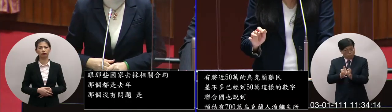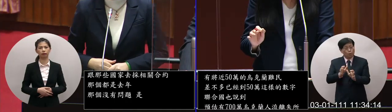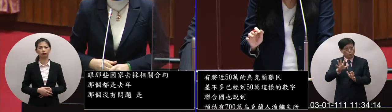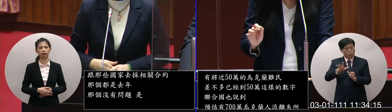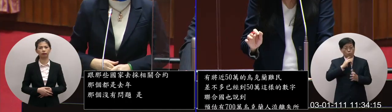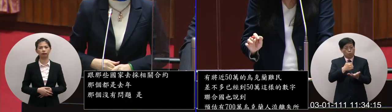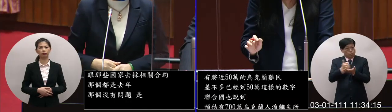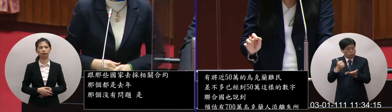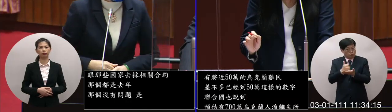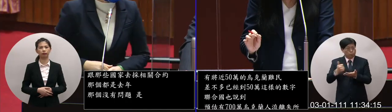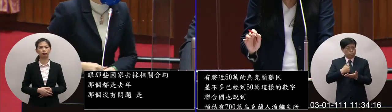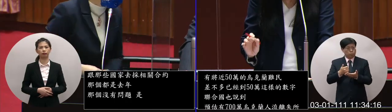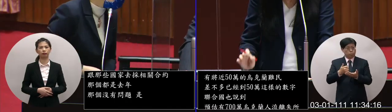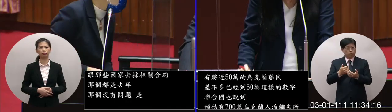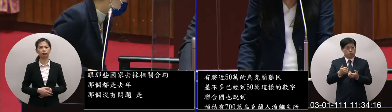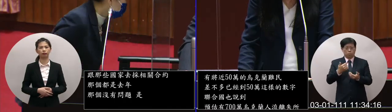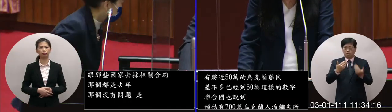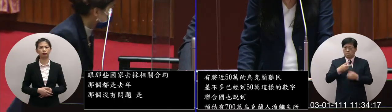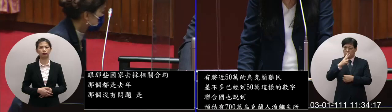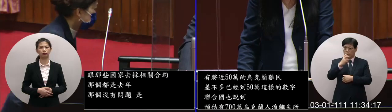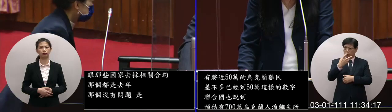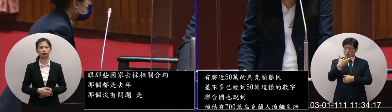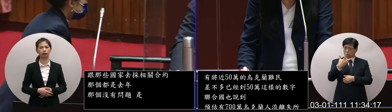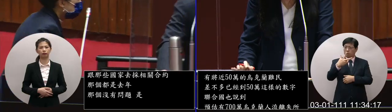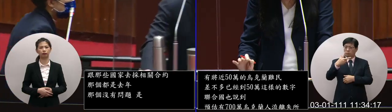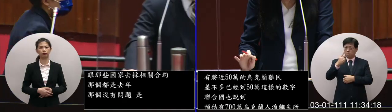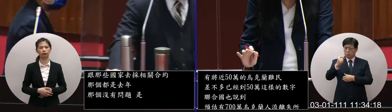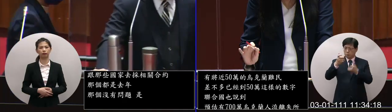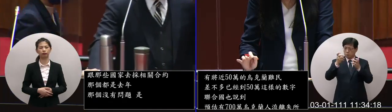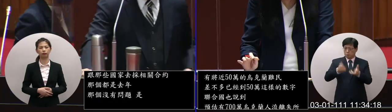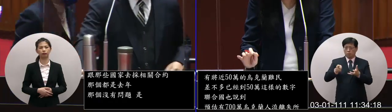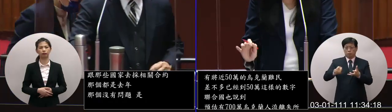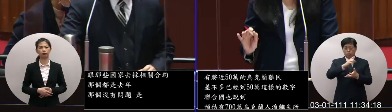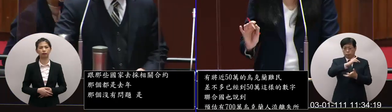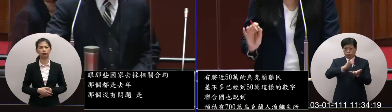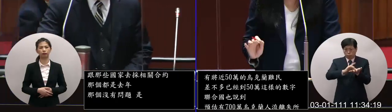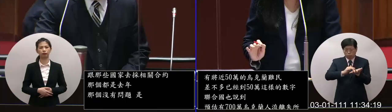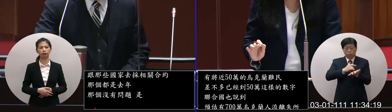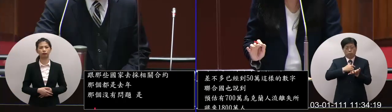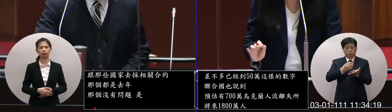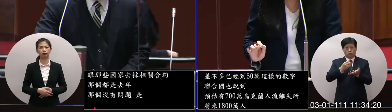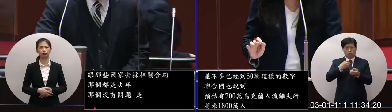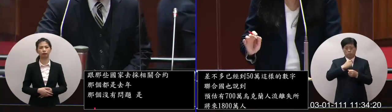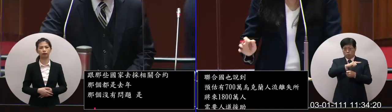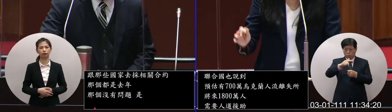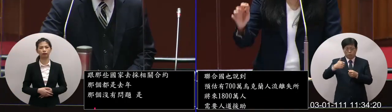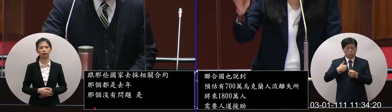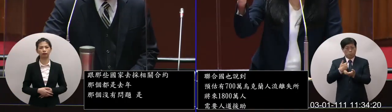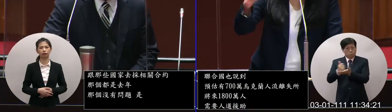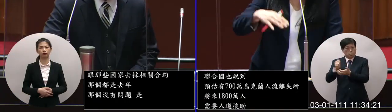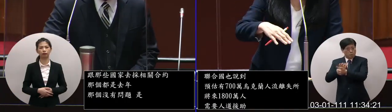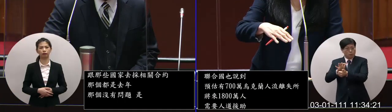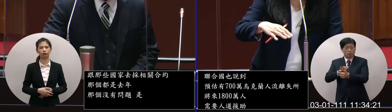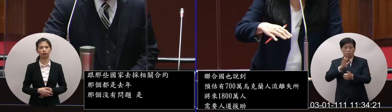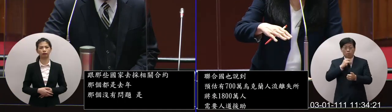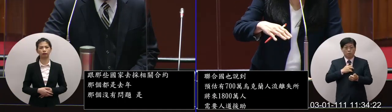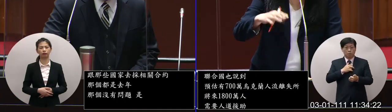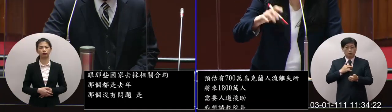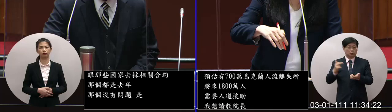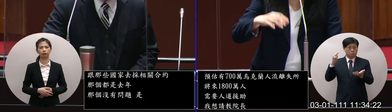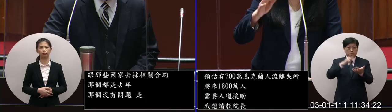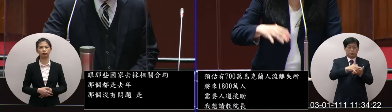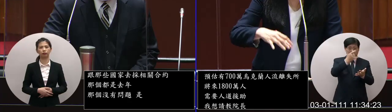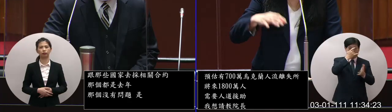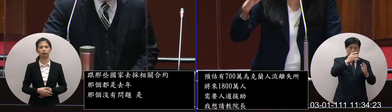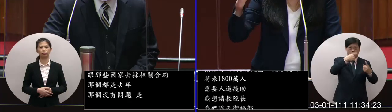们有送去了一批高达27吨的一个药品跟医疗的器材嘛那是从先送到德国，